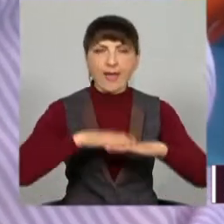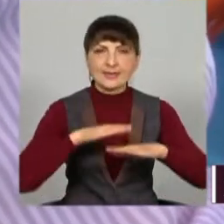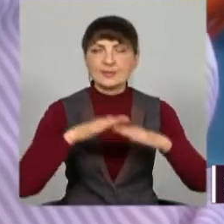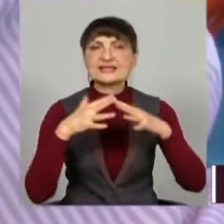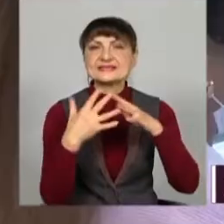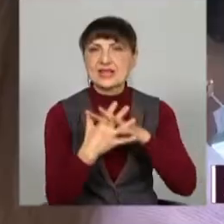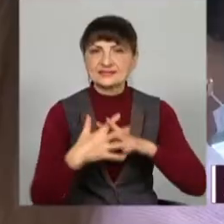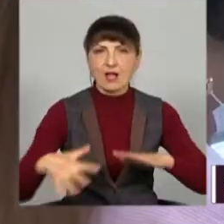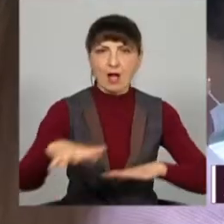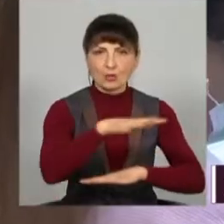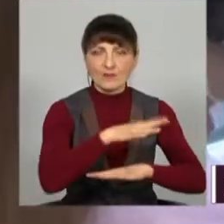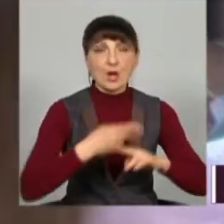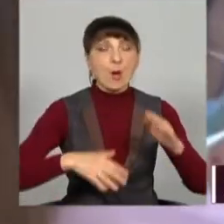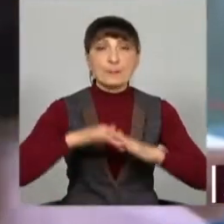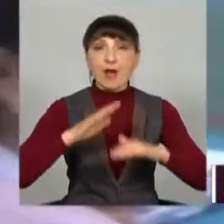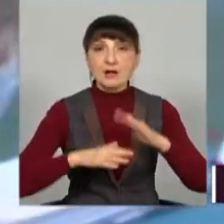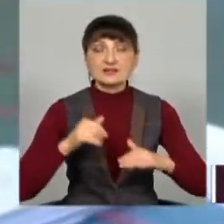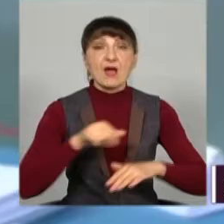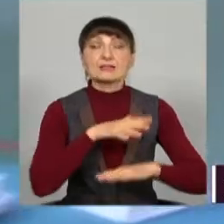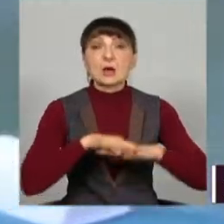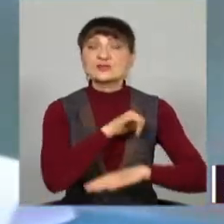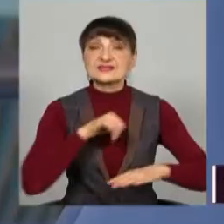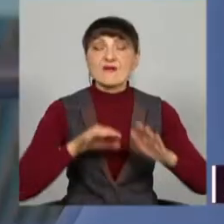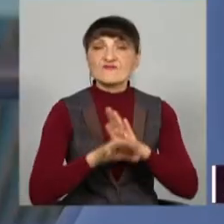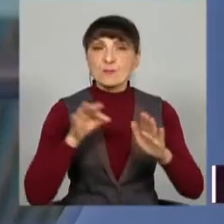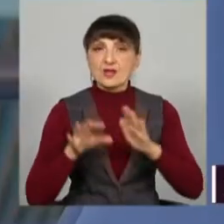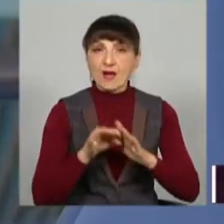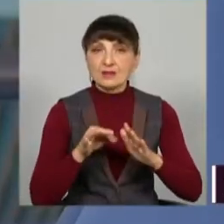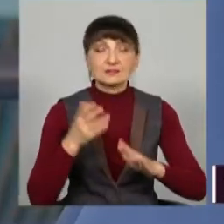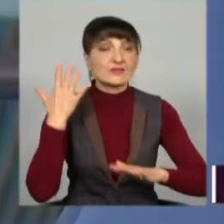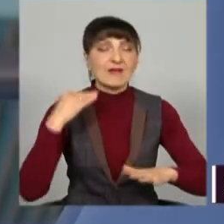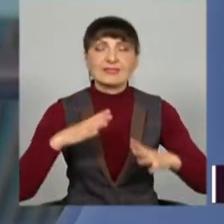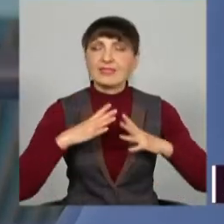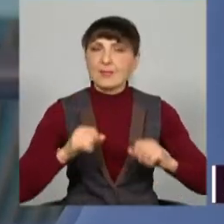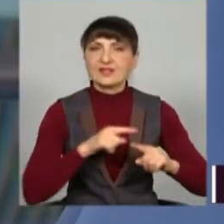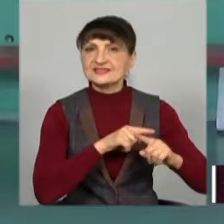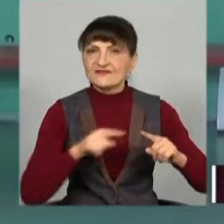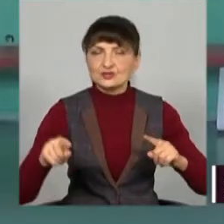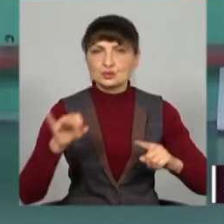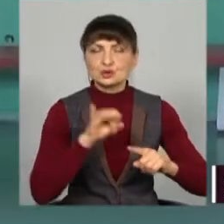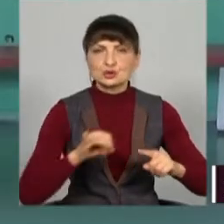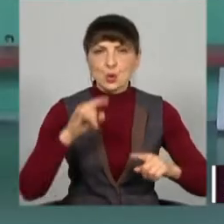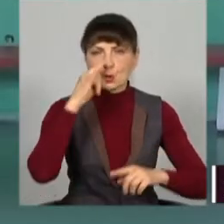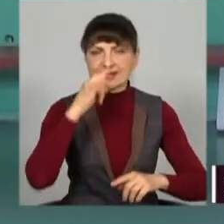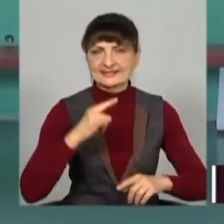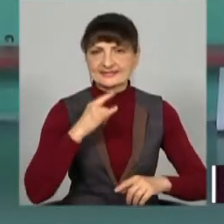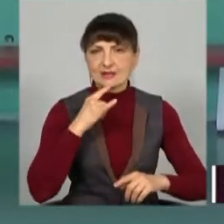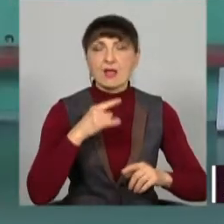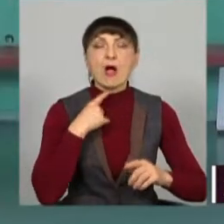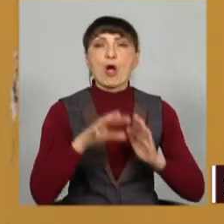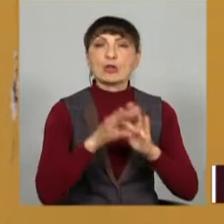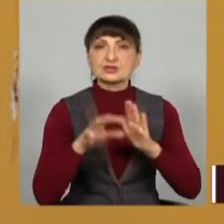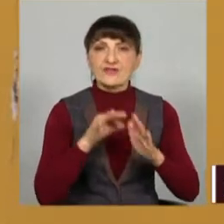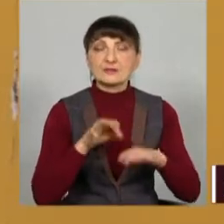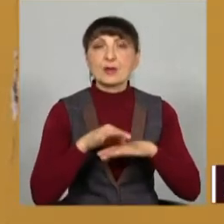сельских округов. Такой практики, когда народ сам выбирает руководителей, не было за всю новейшую историю Казахстана. Голосование